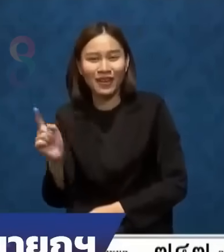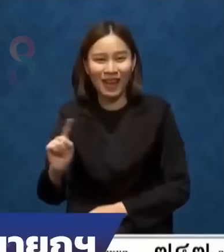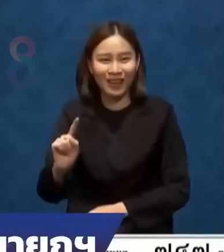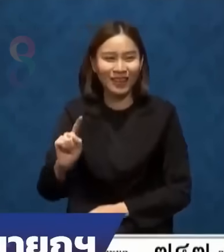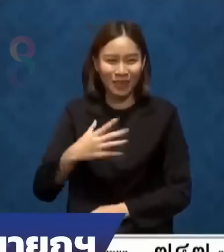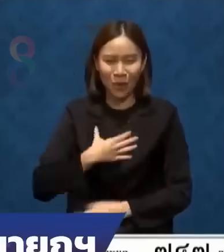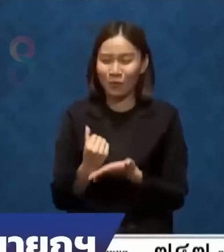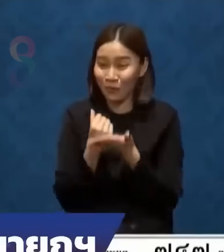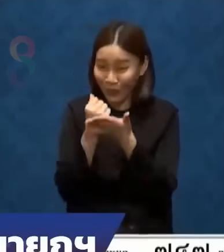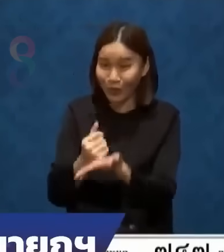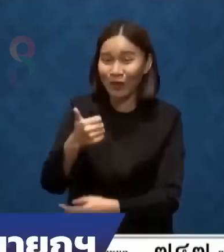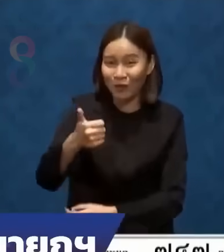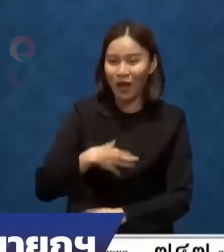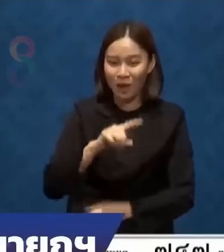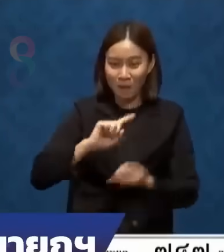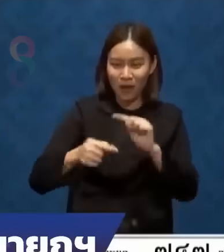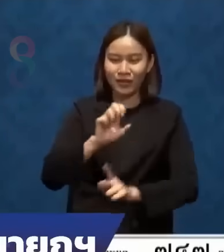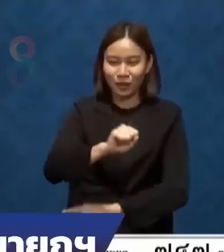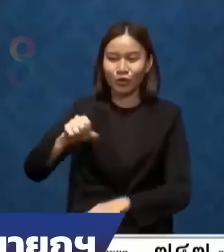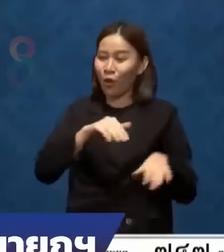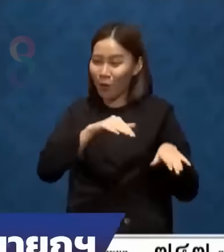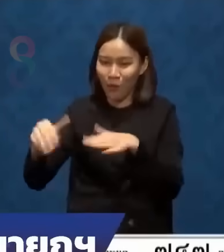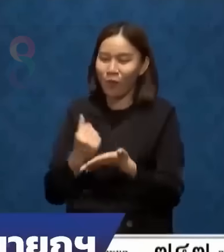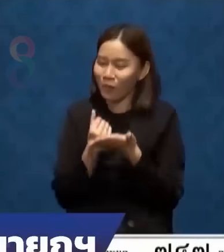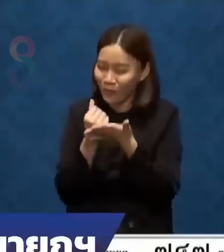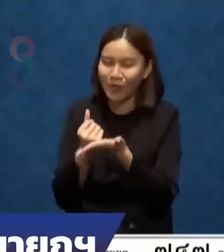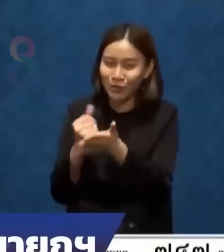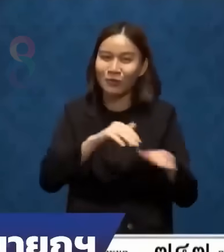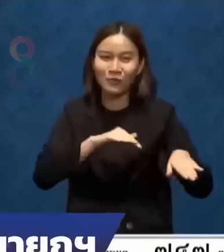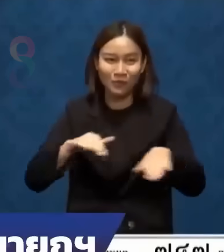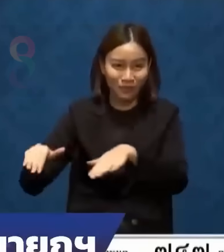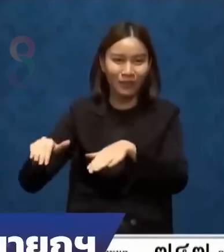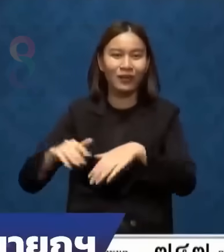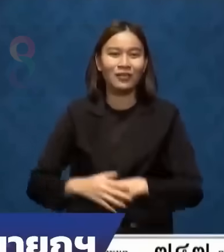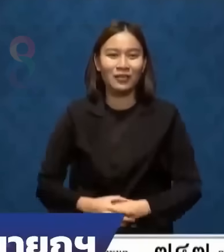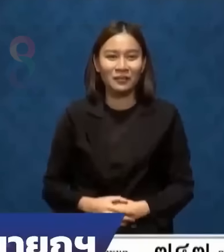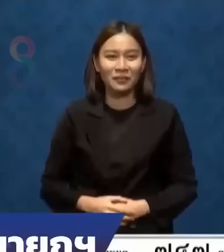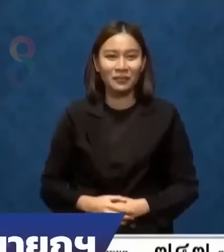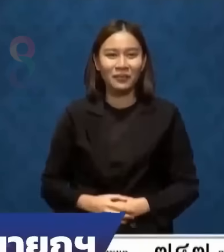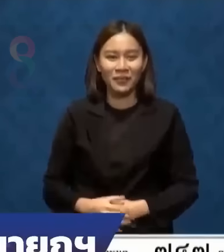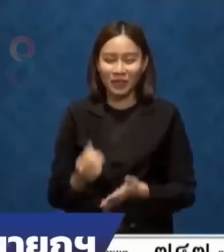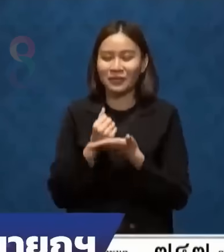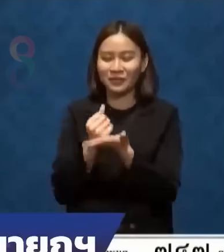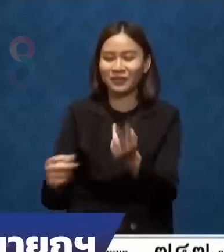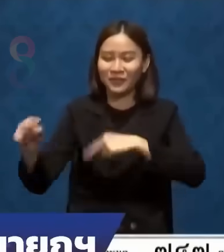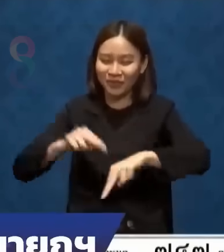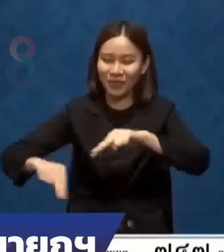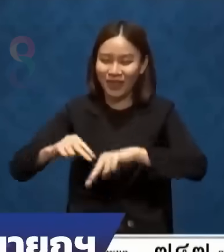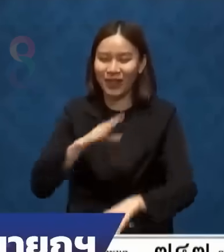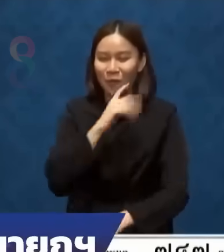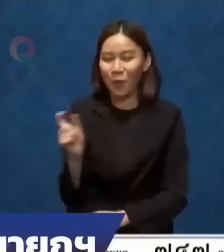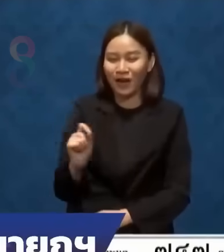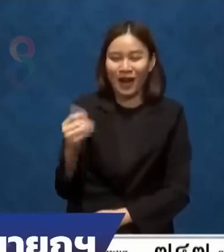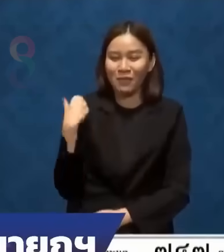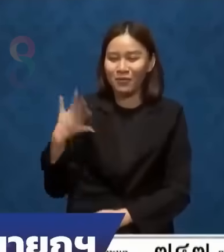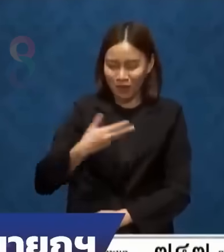ก็ยังไงเดี๋ยวผมไปช่วยกำกับดีไหมเพื่อนสสผมก็พร้อมจะไปอำนวยความสะดวกนะครับก็พร้อมจะไปช่วยดูแลนะครับแล้วก็ปากกาไม่มี